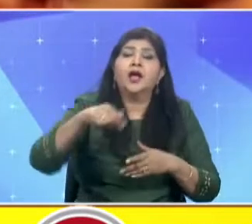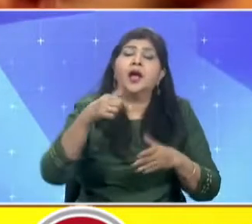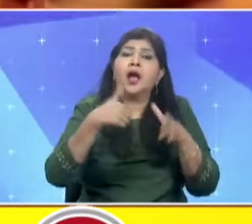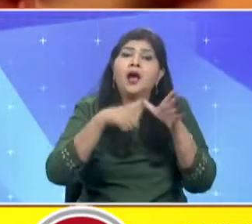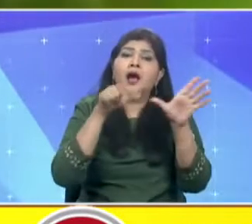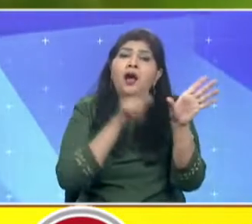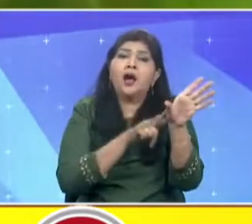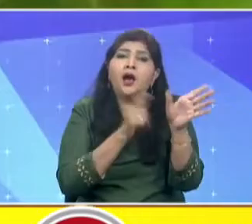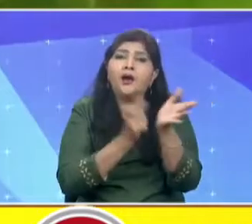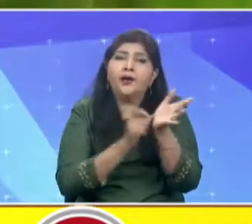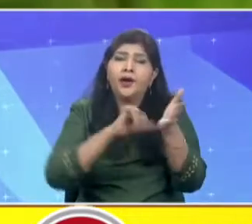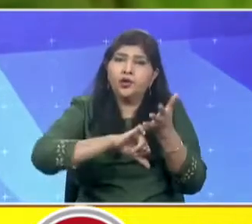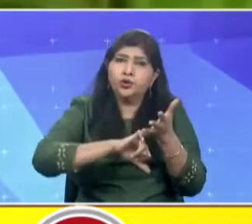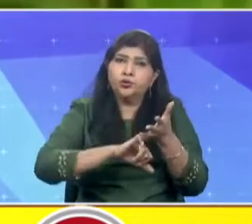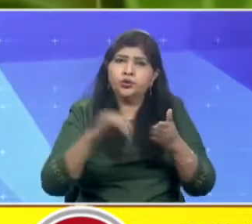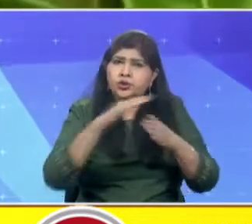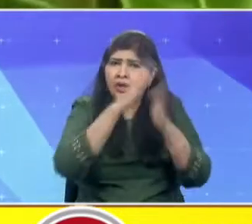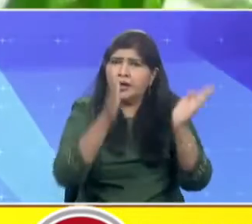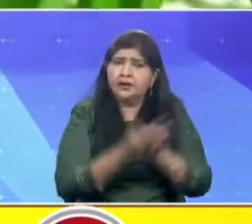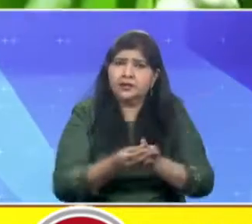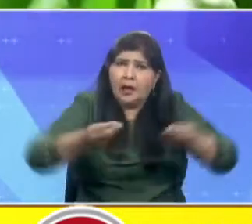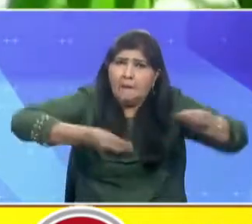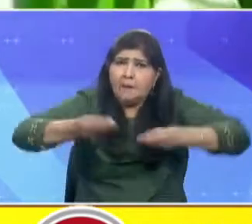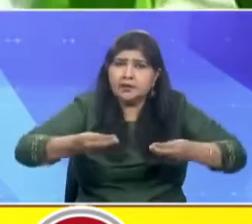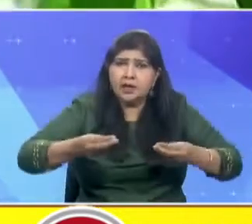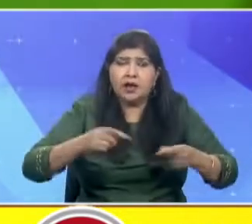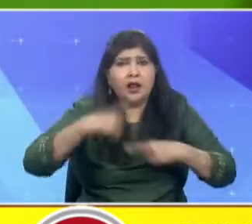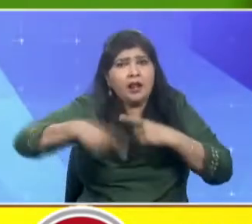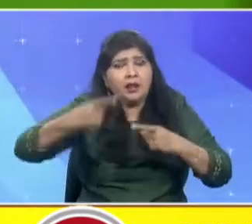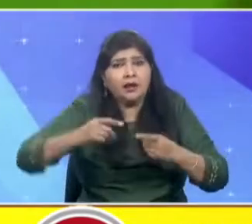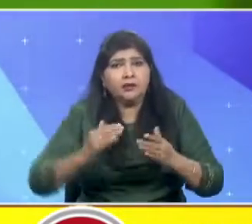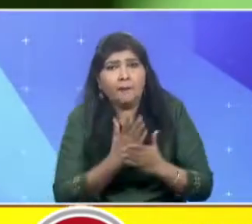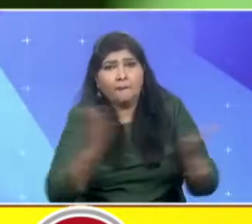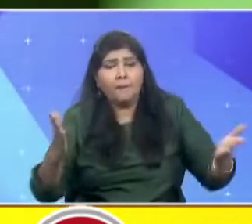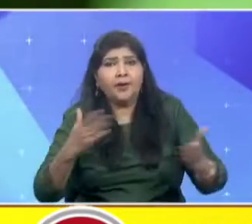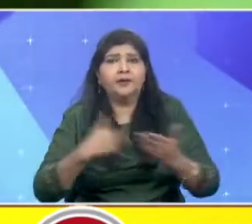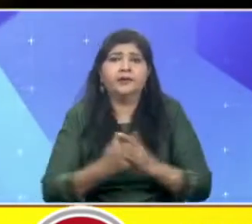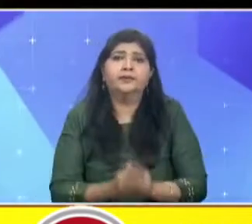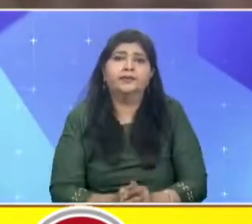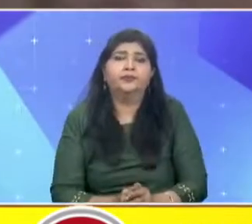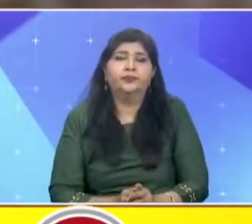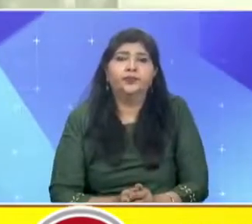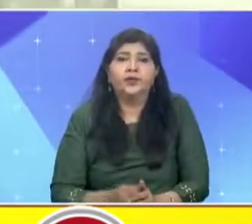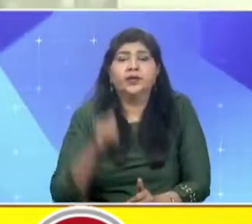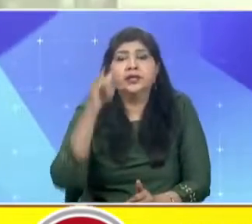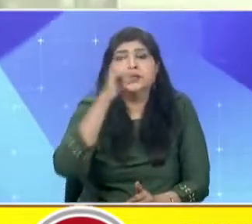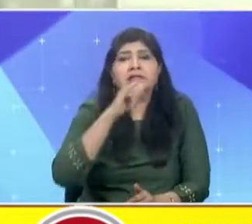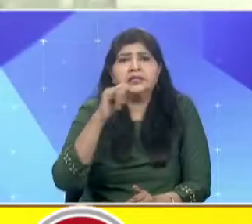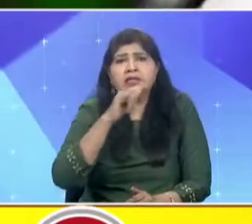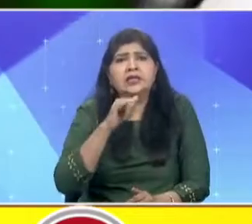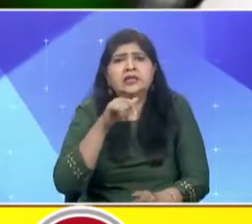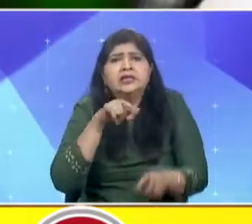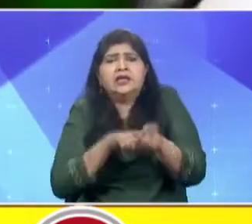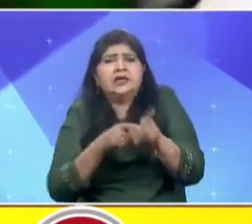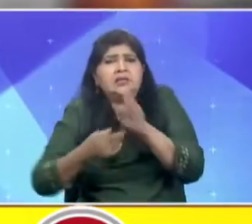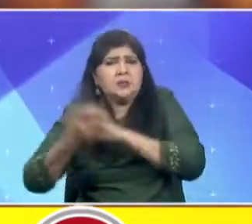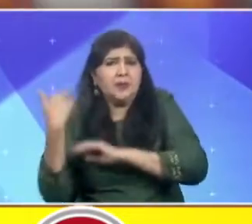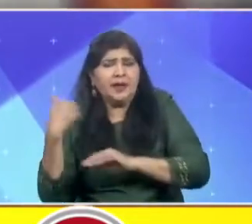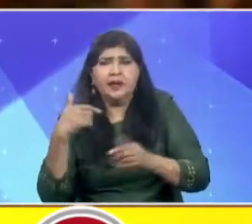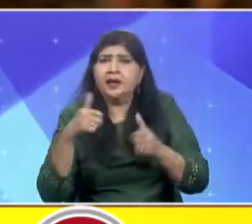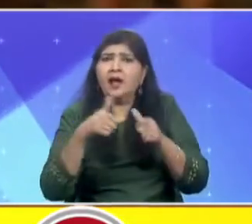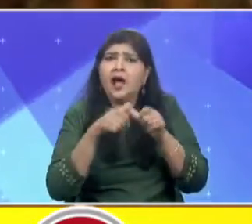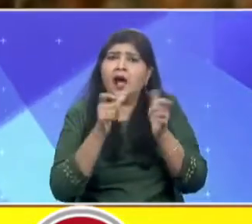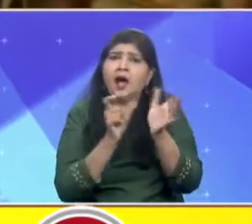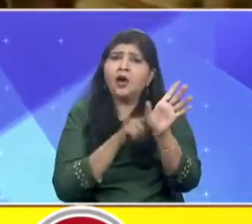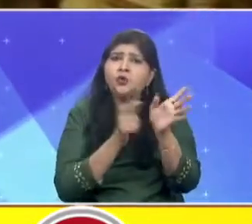आयुष इंडस्ट्री का बाजार भी लगातार बड़ा हो रहा है। 6 साल पहले आयुर्वेद